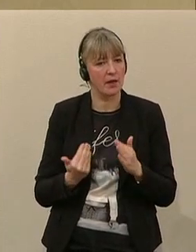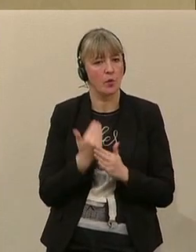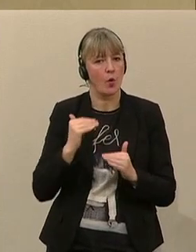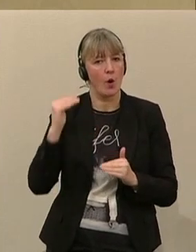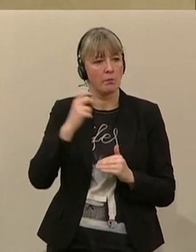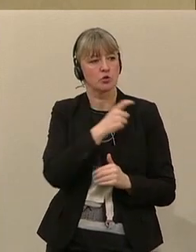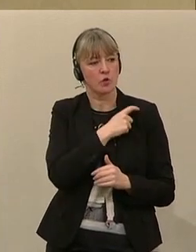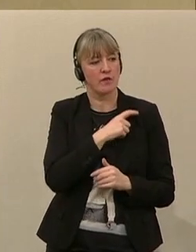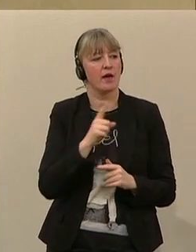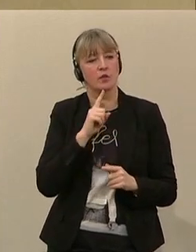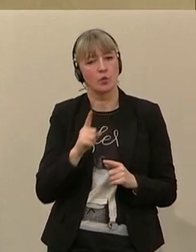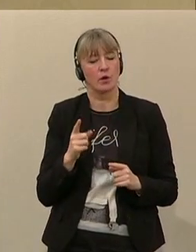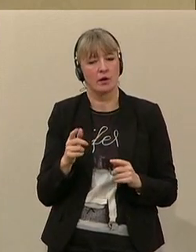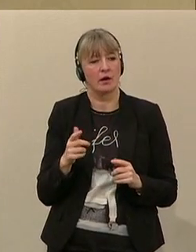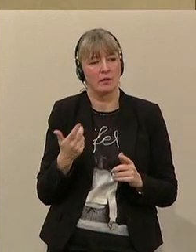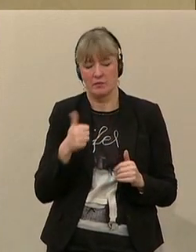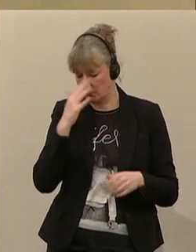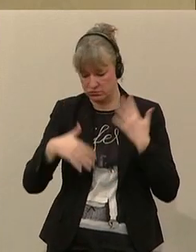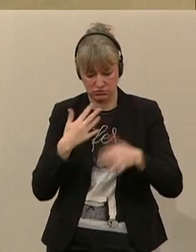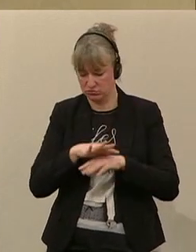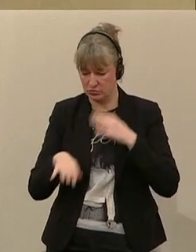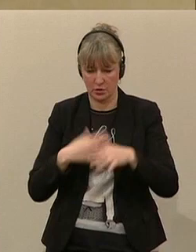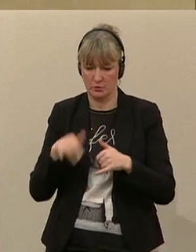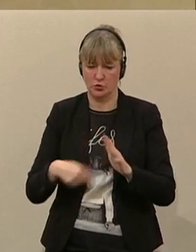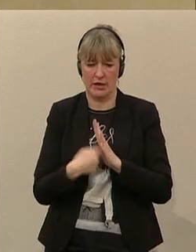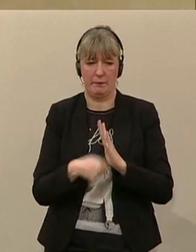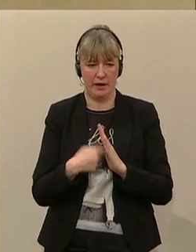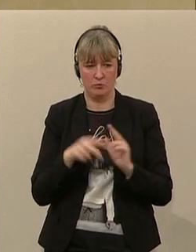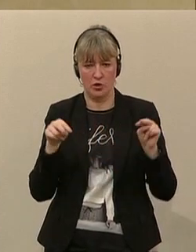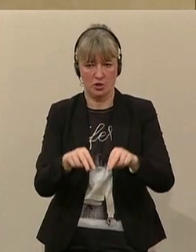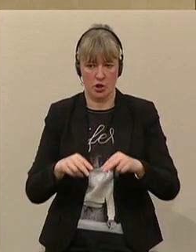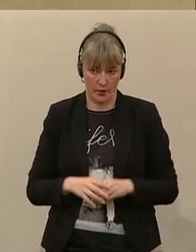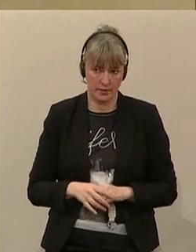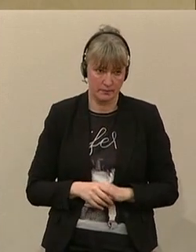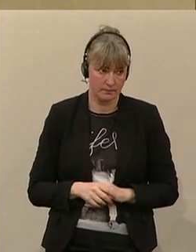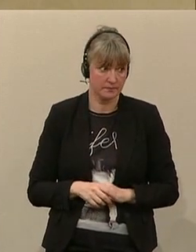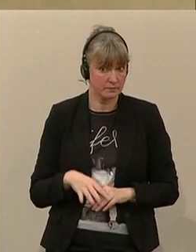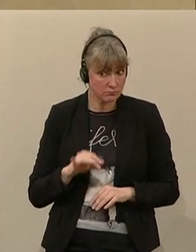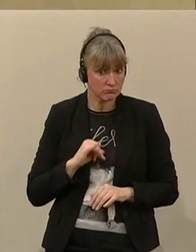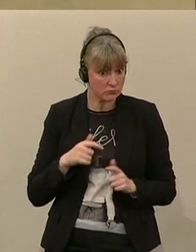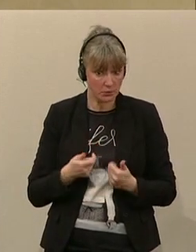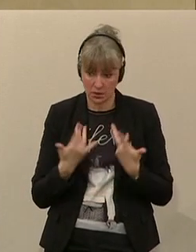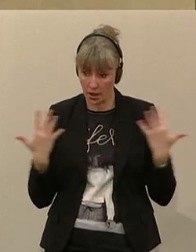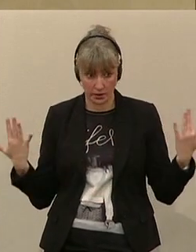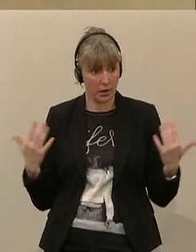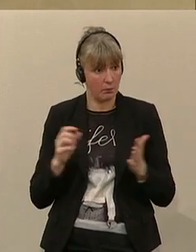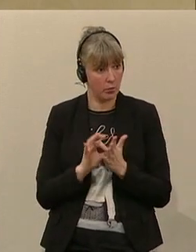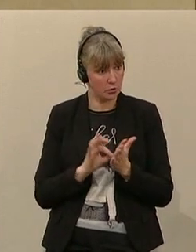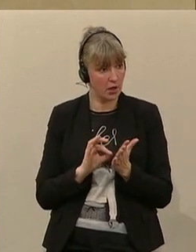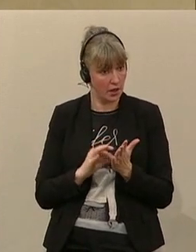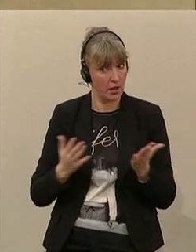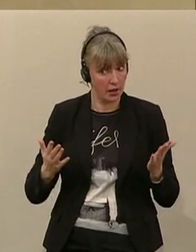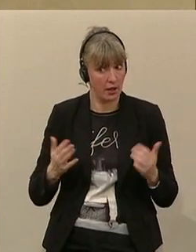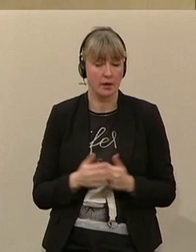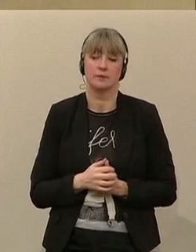Oberstufe, es ist nur eben unübersichtlicher geworden und das müssen wir auf jeden Fall reparieren und uns anschauen. Wir haben noch viele spannende weitere Punkte, meine geschätzten